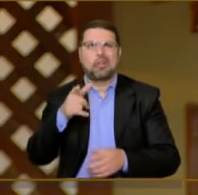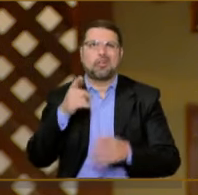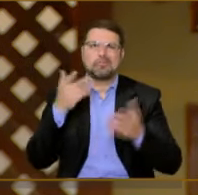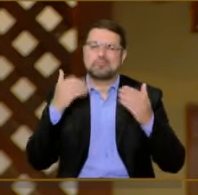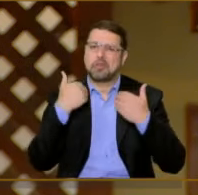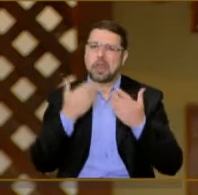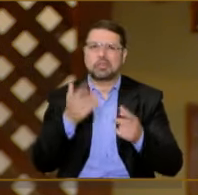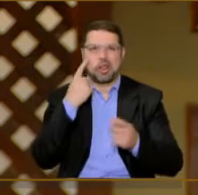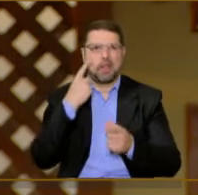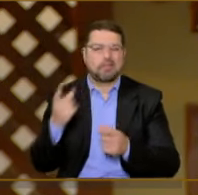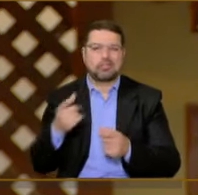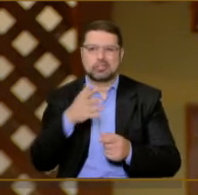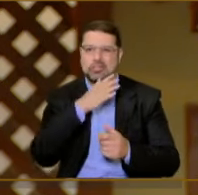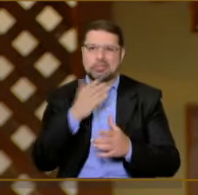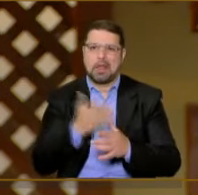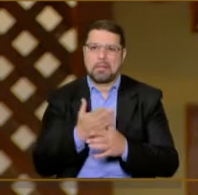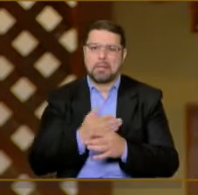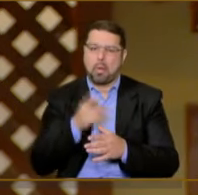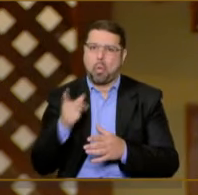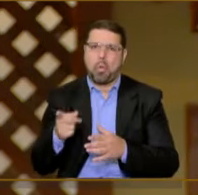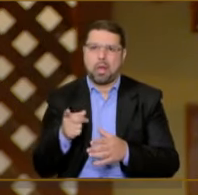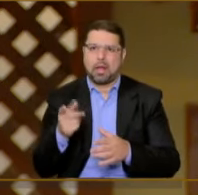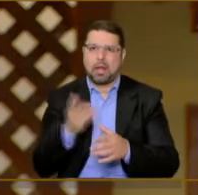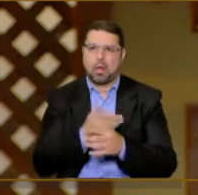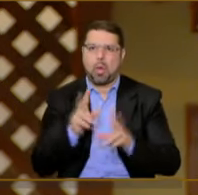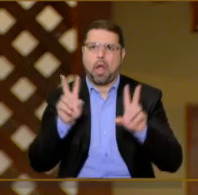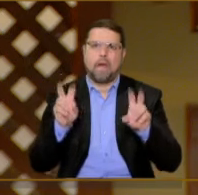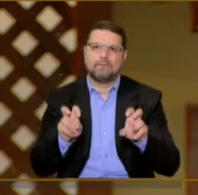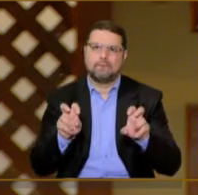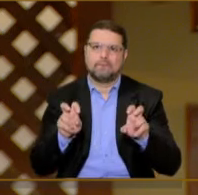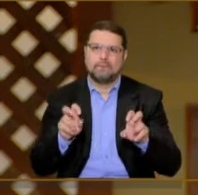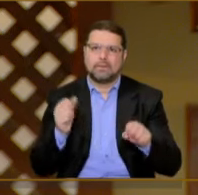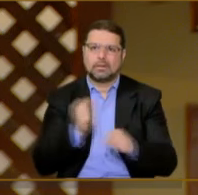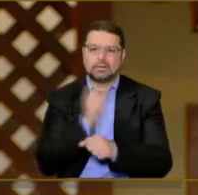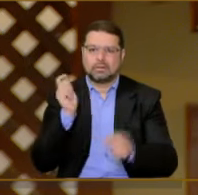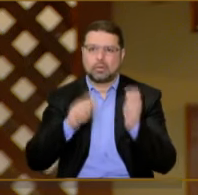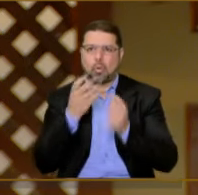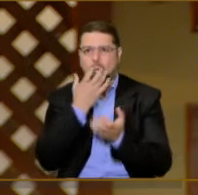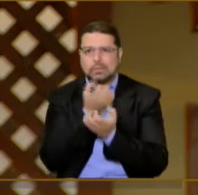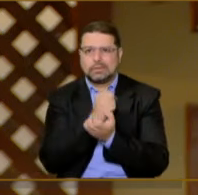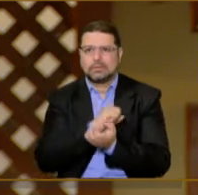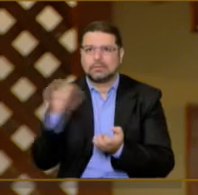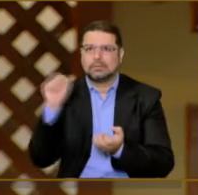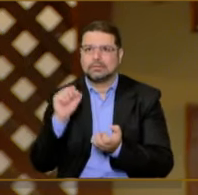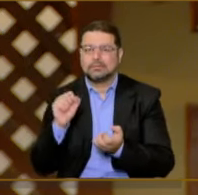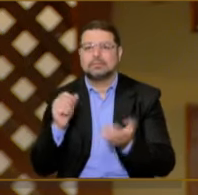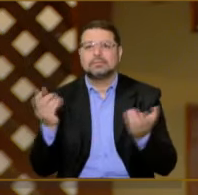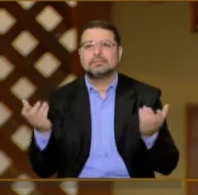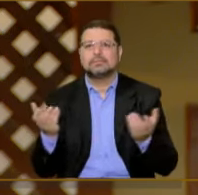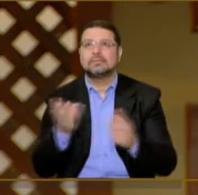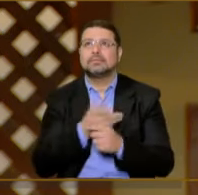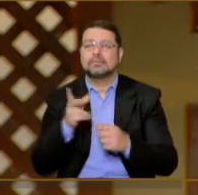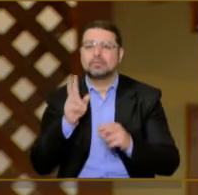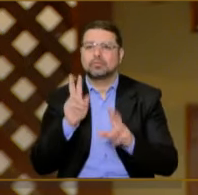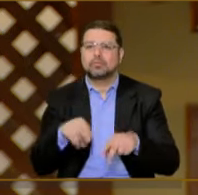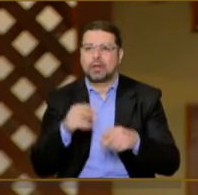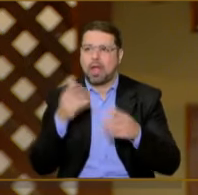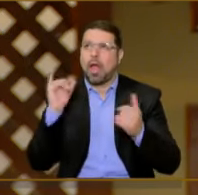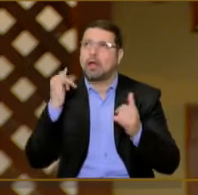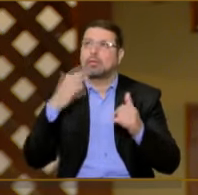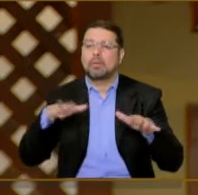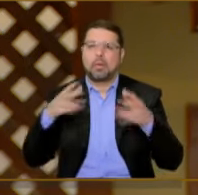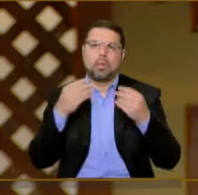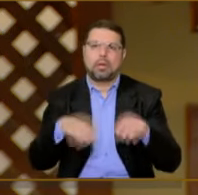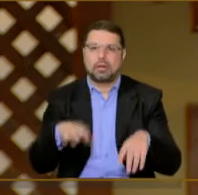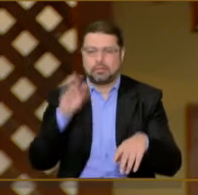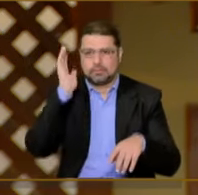المشايخ دول هم سبب توقف تصنيع القنبله النوويه هم سبب نكبه الام الع